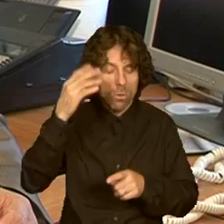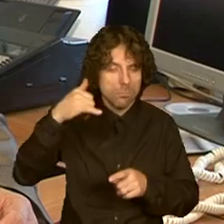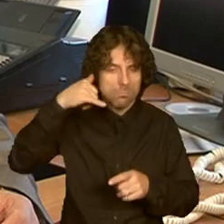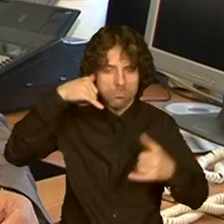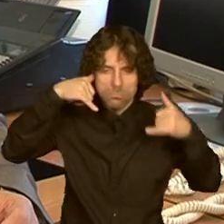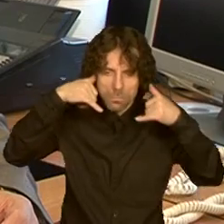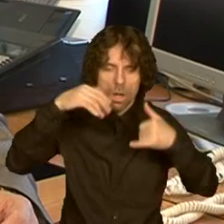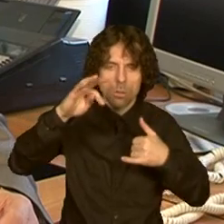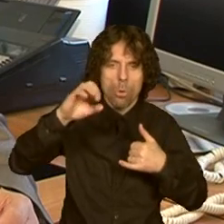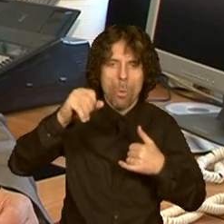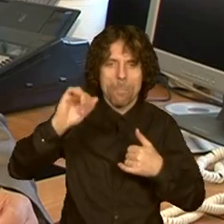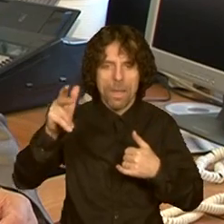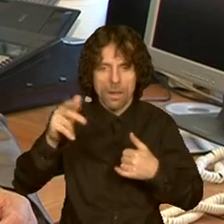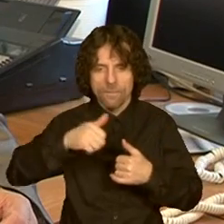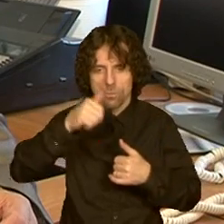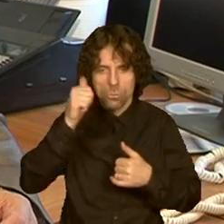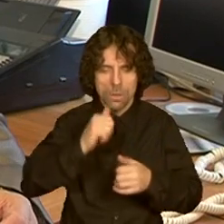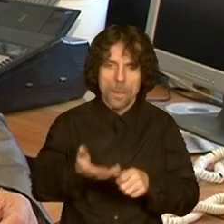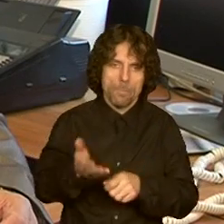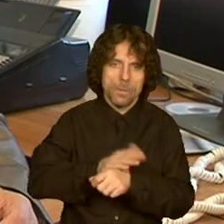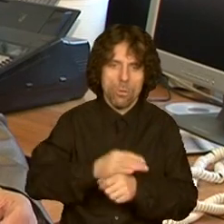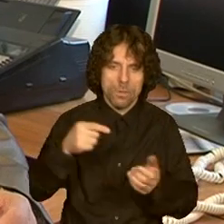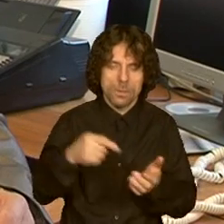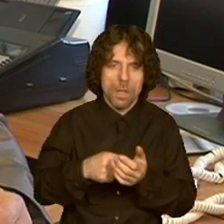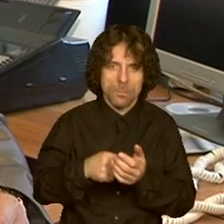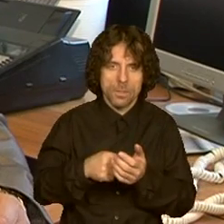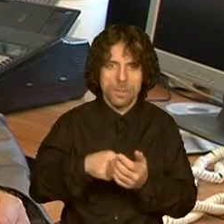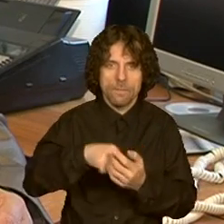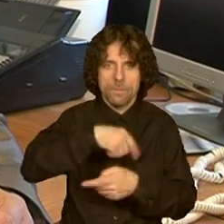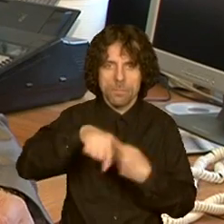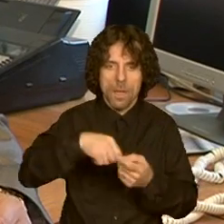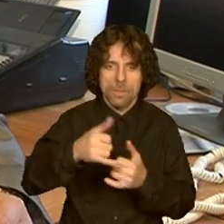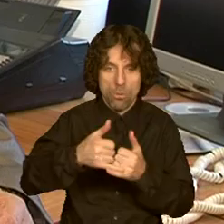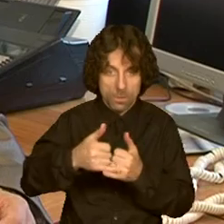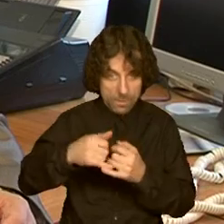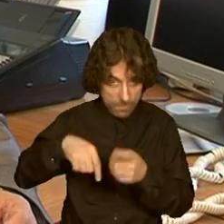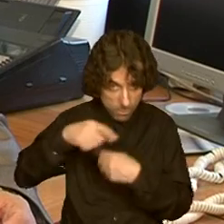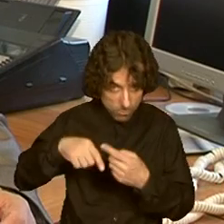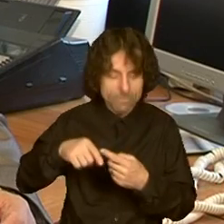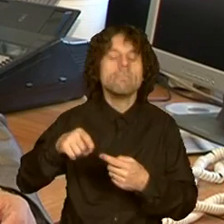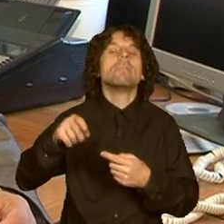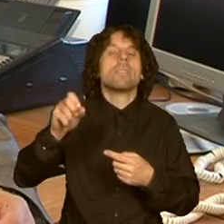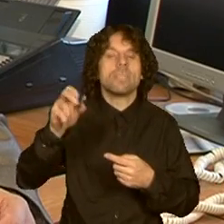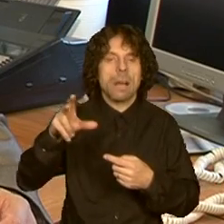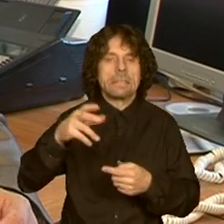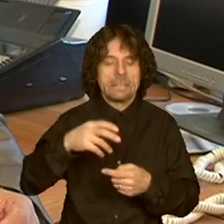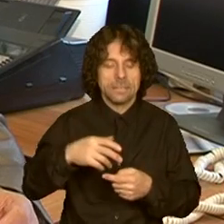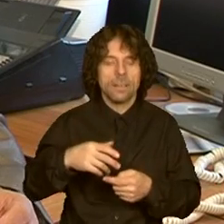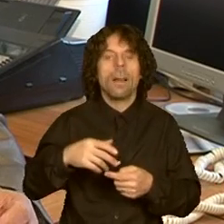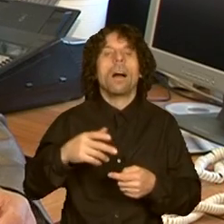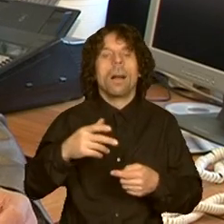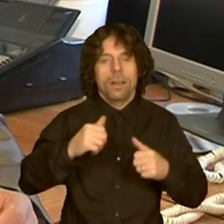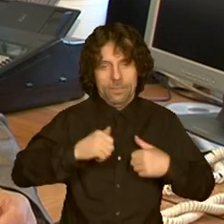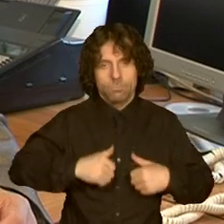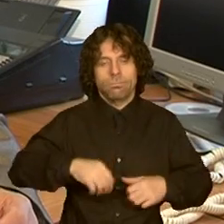wieczorem, dzwoni i mówi, Tomek, wczoraj minął termin wymiany oliwy. Wymieniłeś? Ja mówię, tak jest, panie